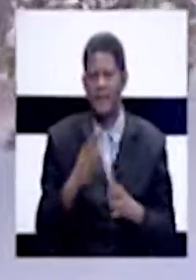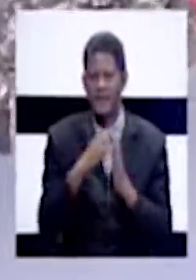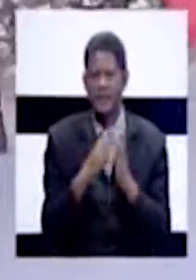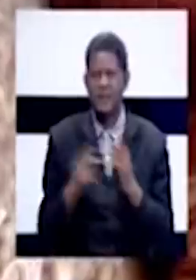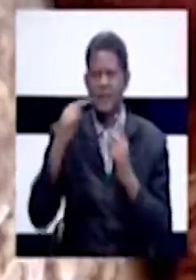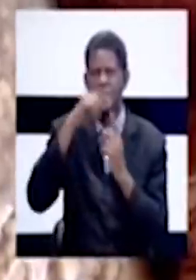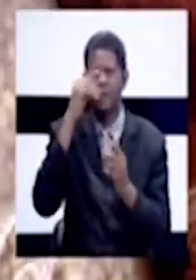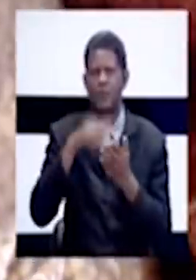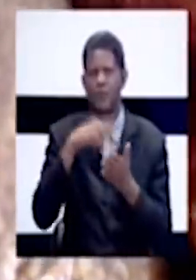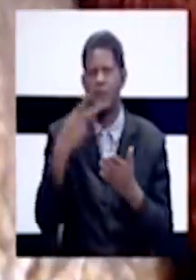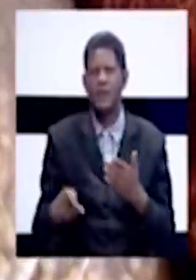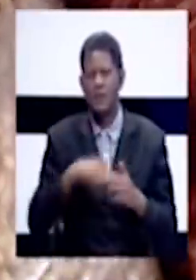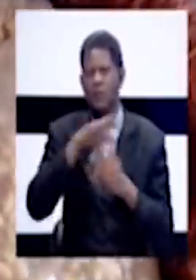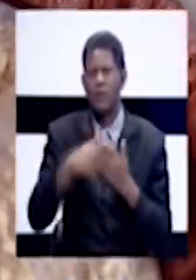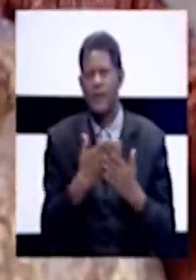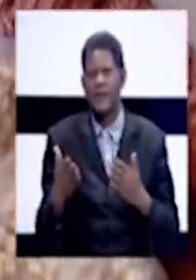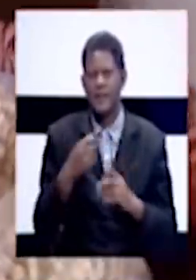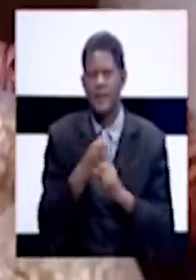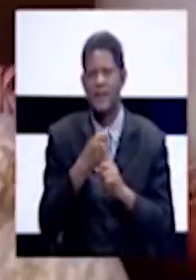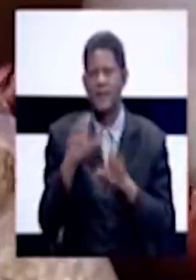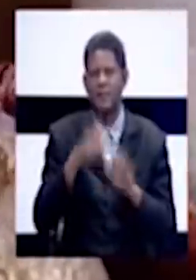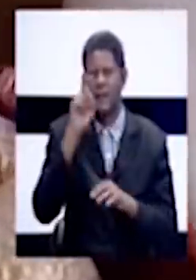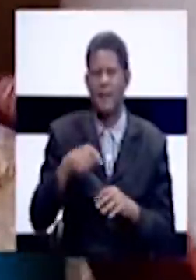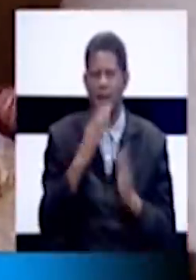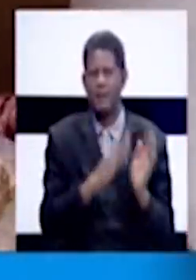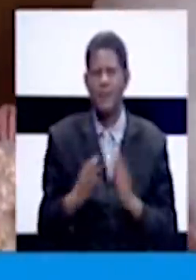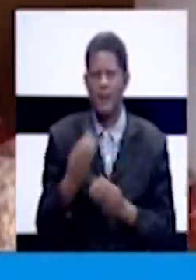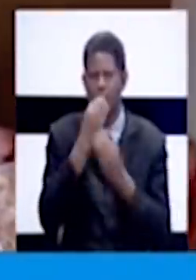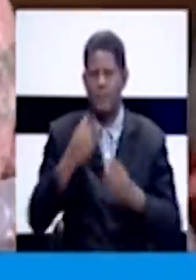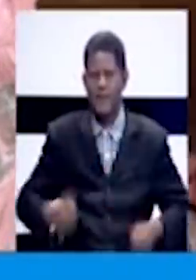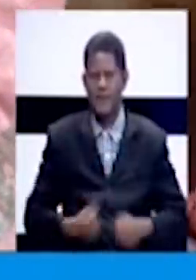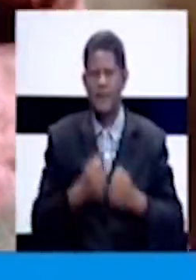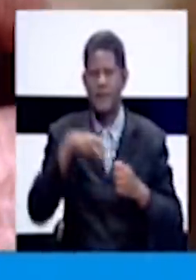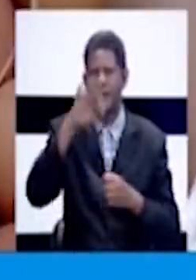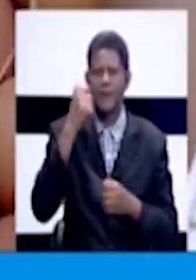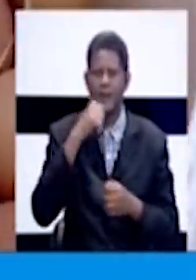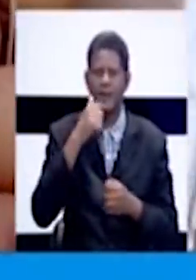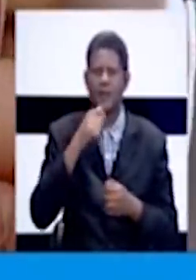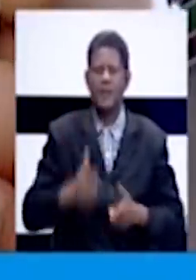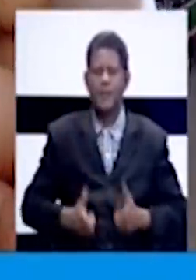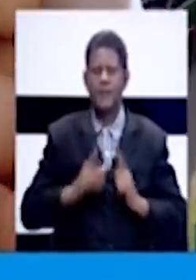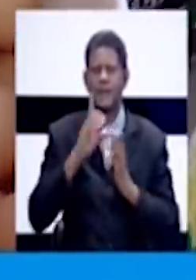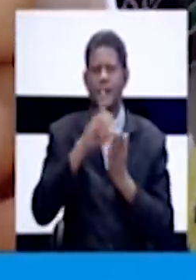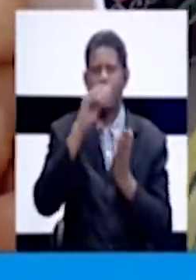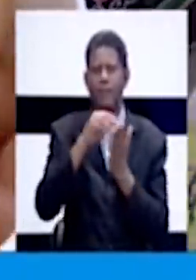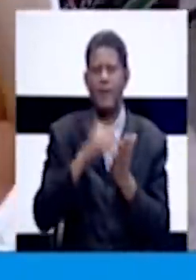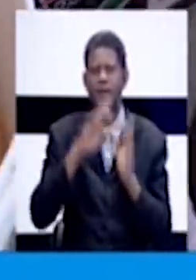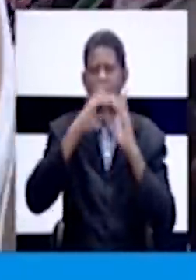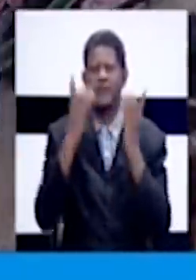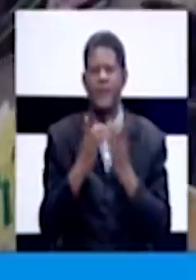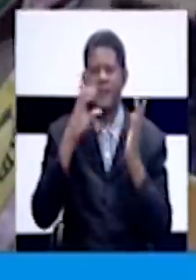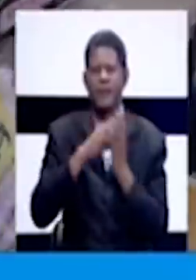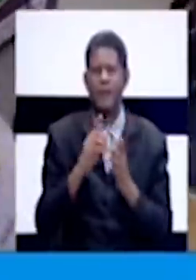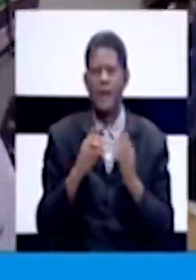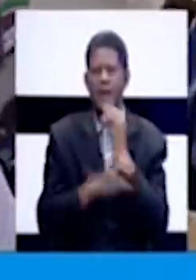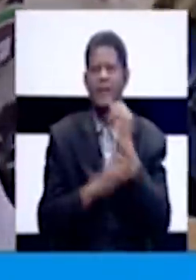زود كل مدايك ألسي كن قبر لنا كبلا أما دلاو سنكن عدقن زرخبنا يندك آنستيو نبرتي كتما مغلا كفلا كتما عد حقي